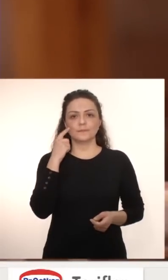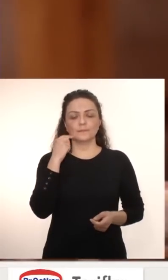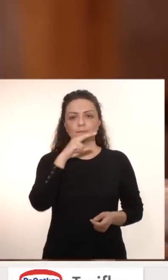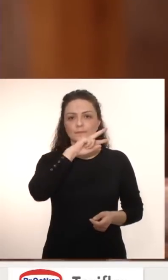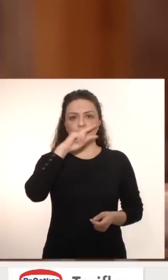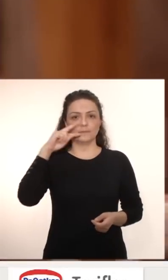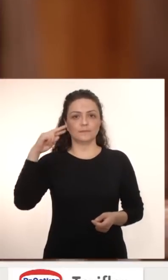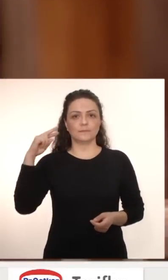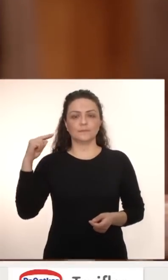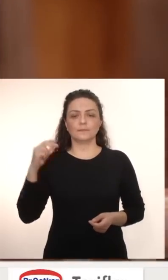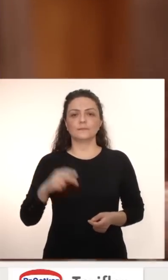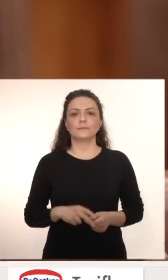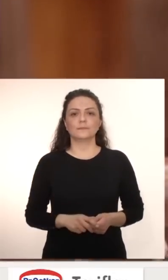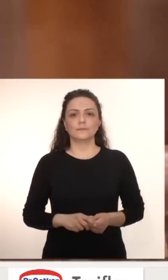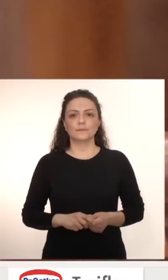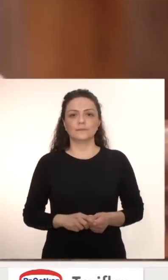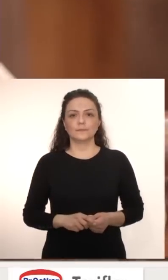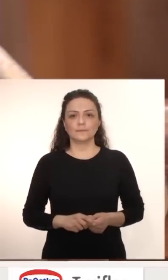Şekerli vanilin